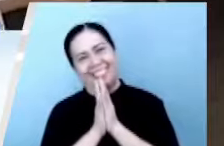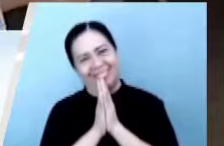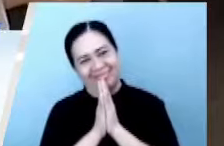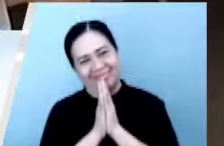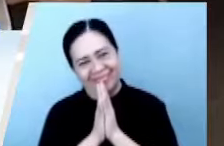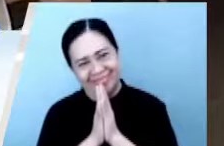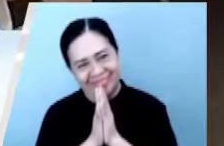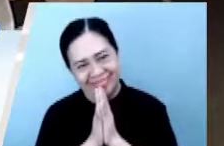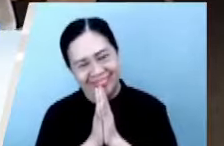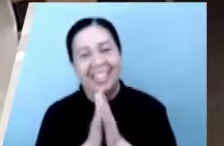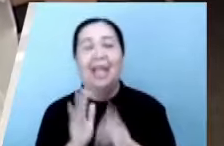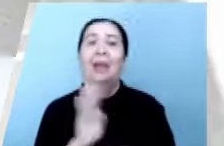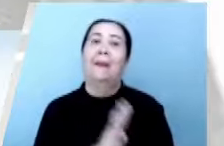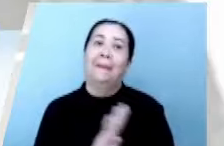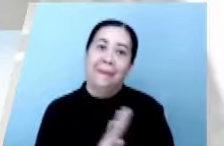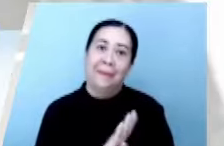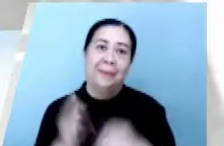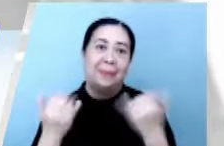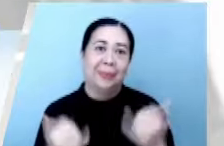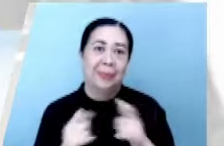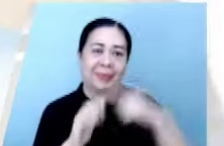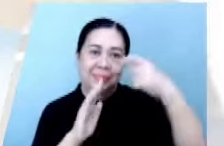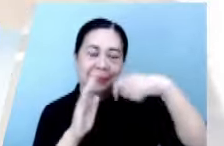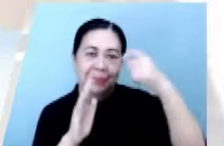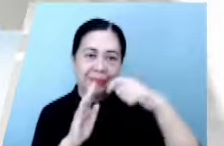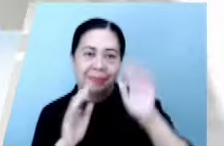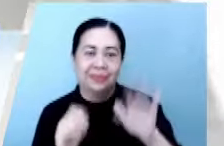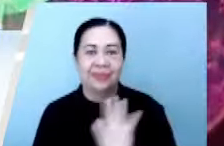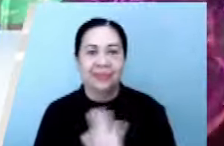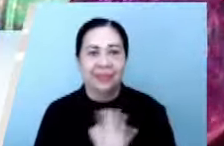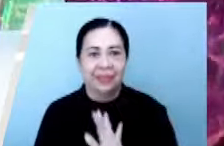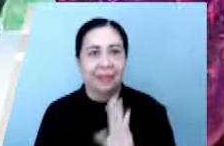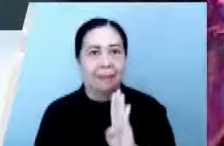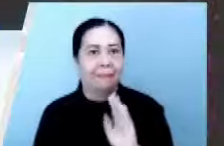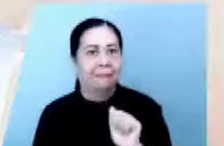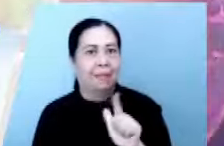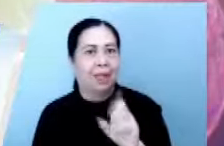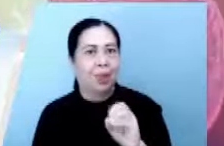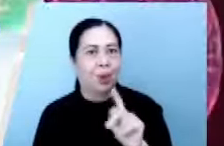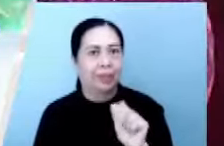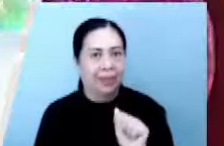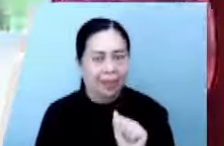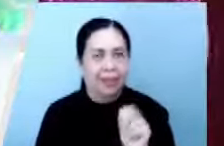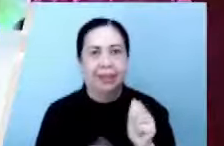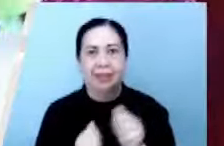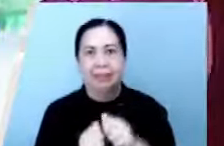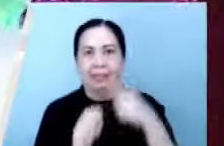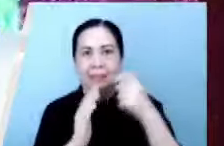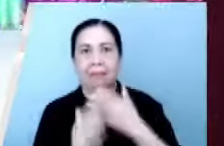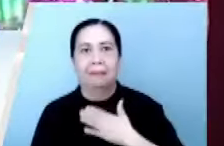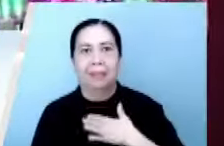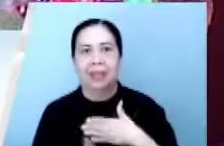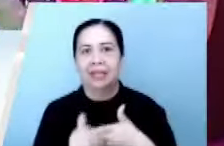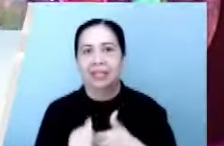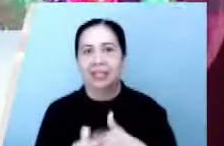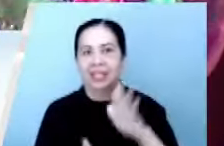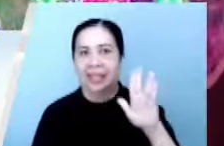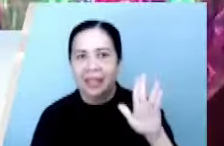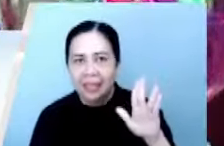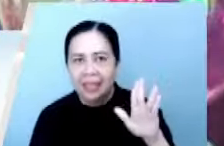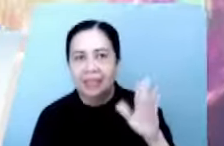Busy rin si Marian ngayon sa shooting ng upcoming film na Balota. Pati sa taping ng My Guardian Alien, napupunta na raw